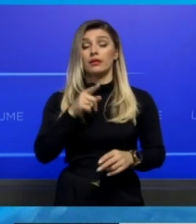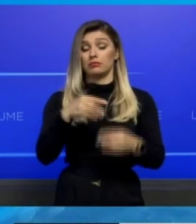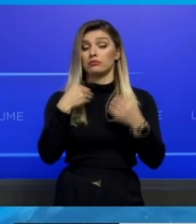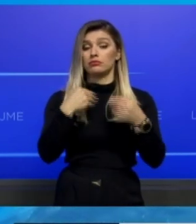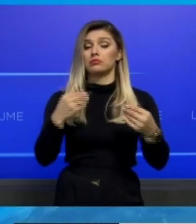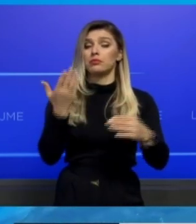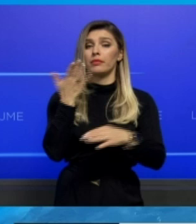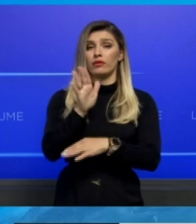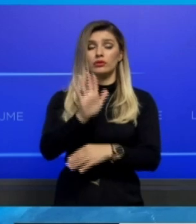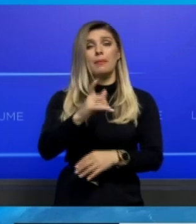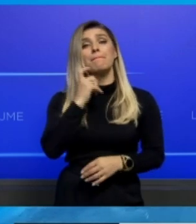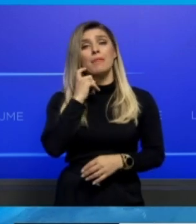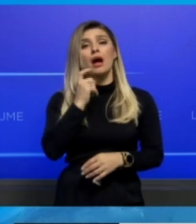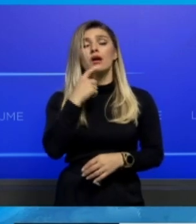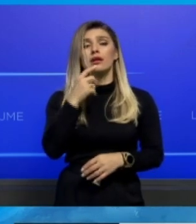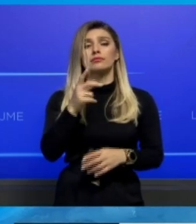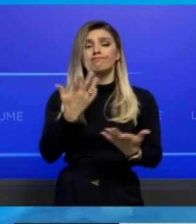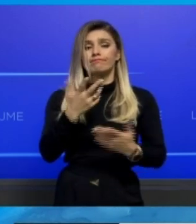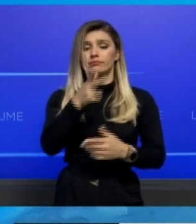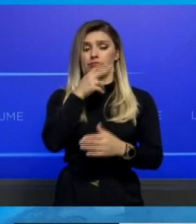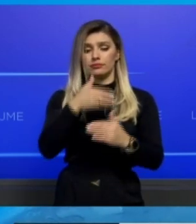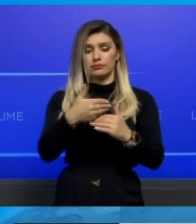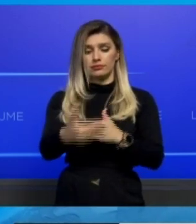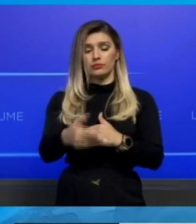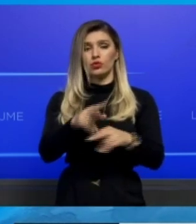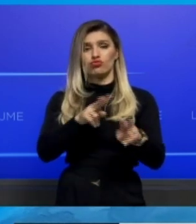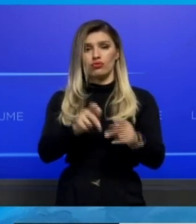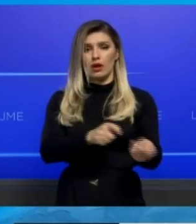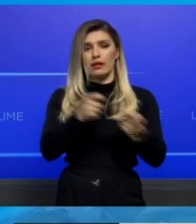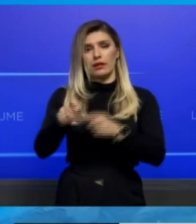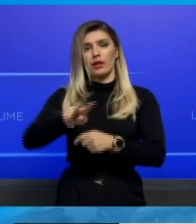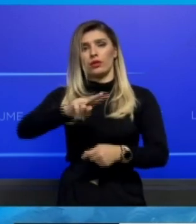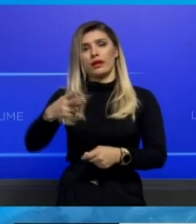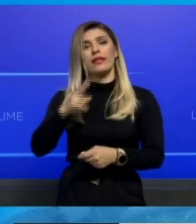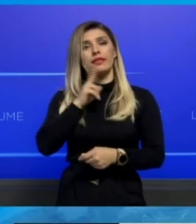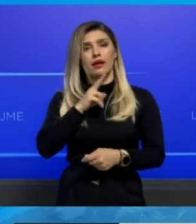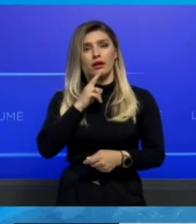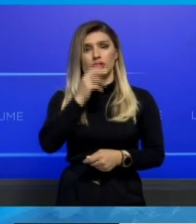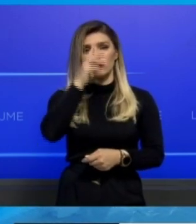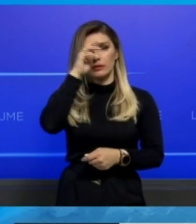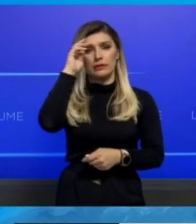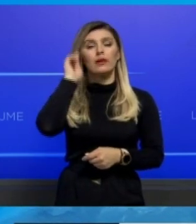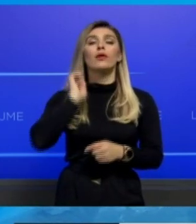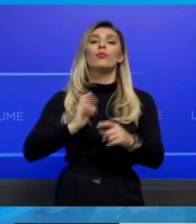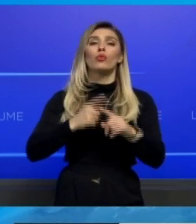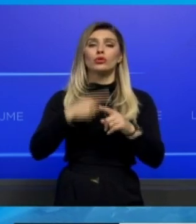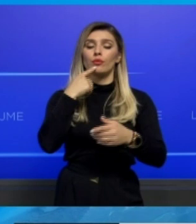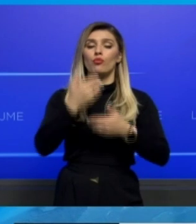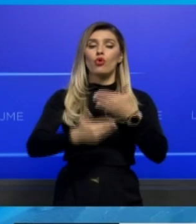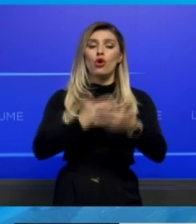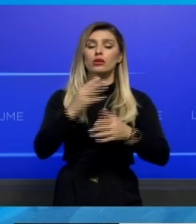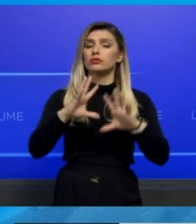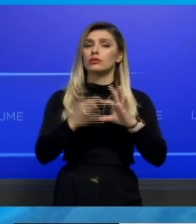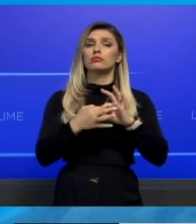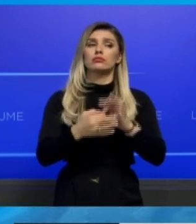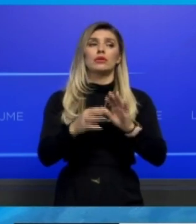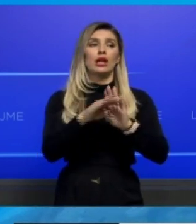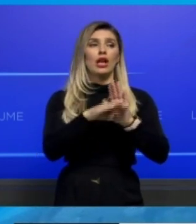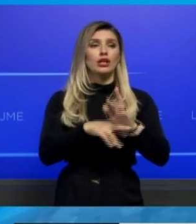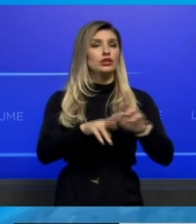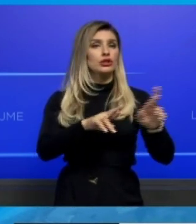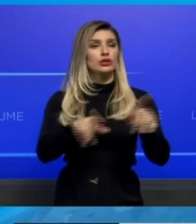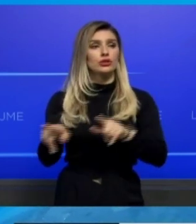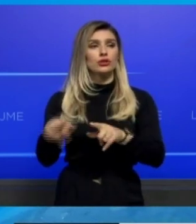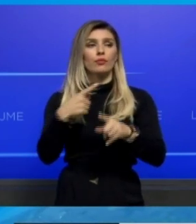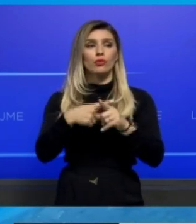ka thënë se do të apelohet në gjykatë të apelit. Po ashtu, si pas ti, janë ndjekur të gjitha hapat ligjor. Mëtej, a i ka shtuar